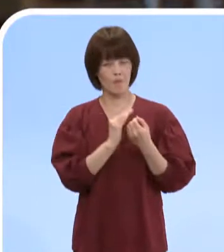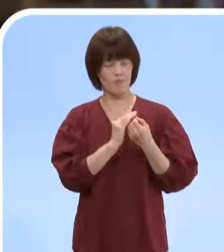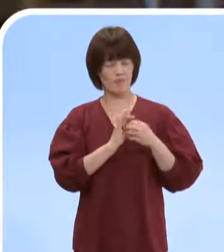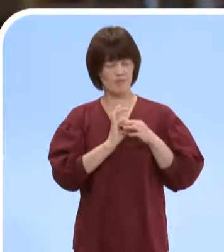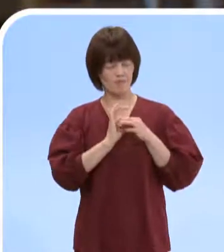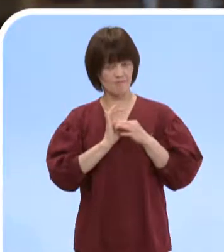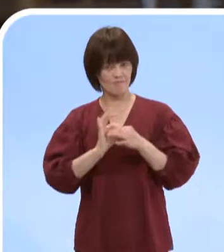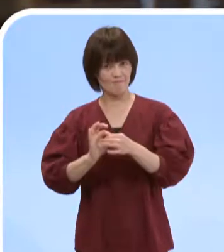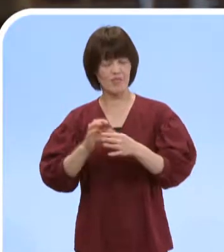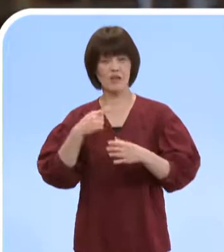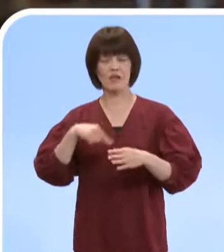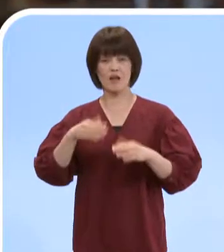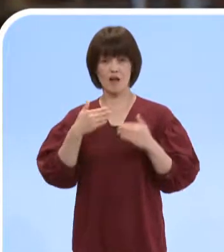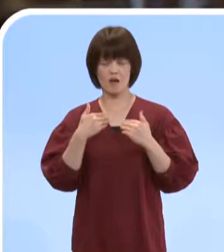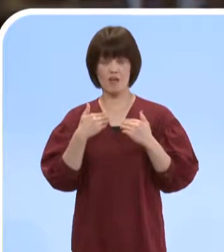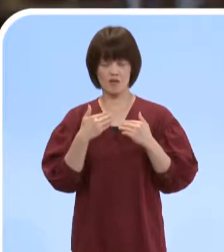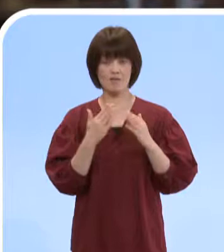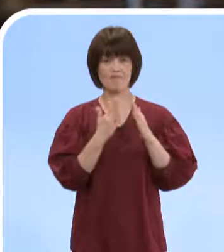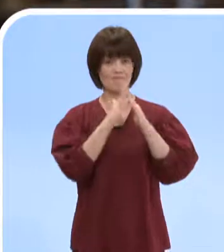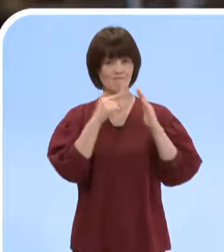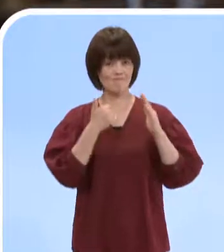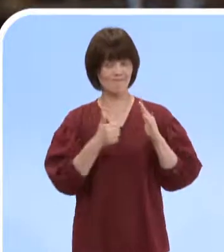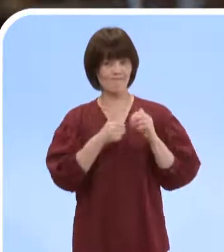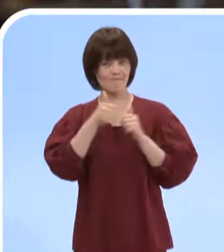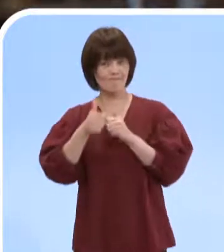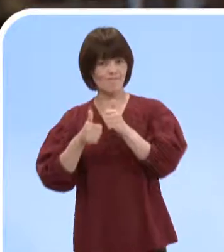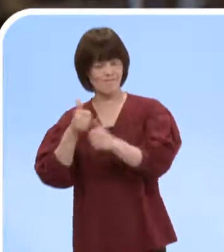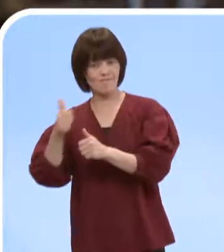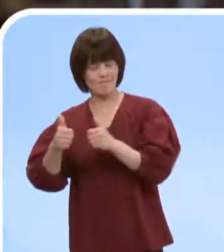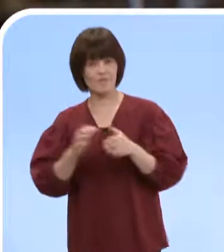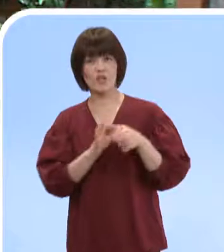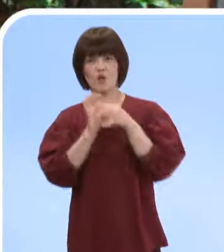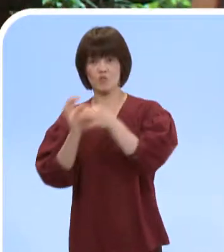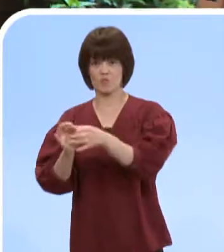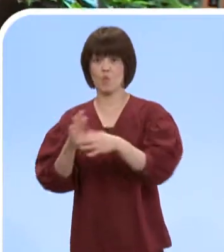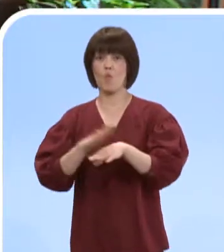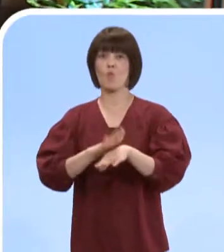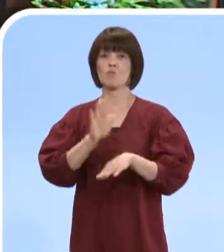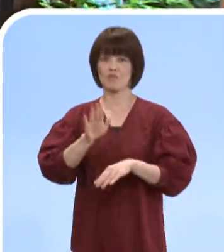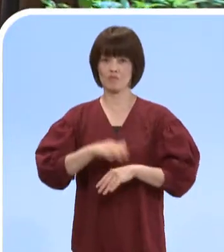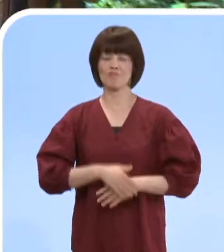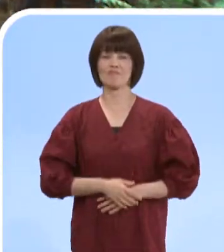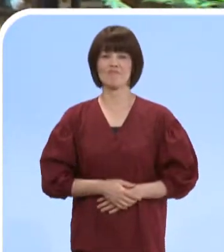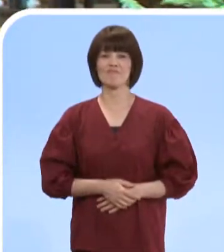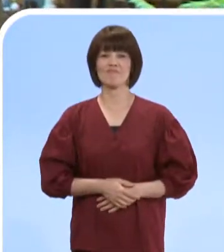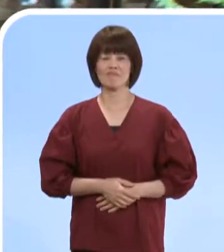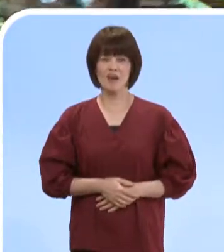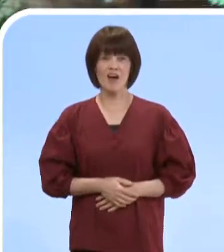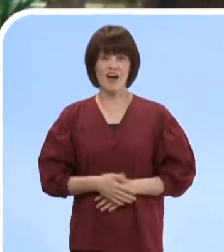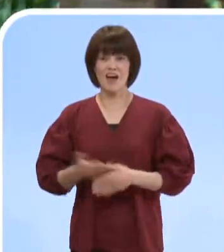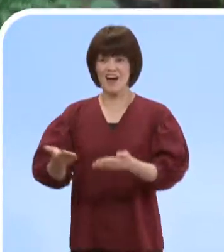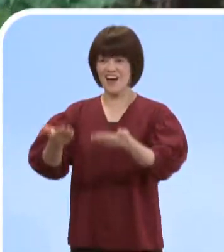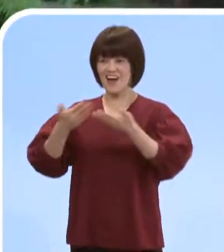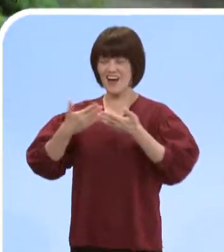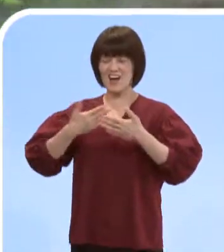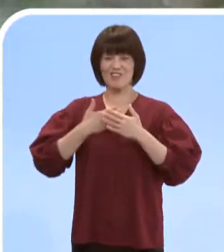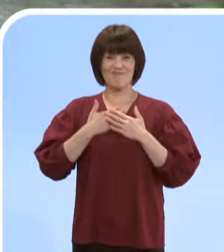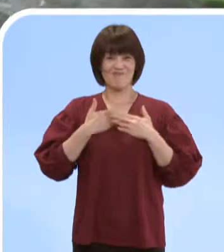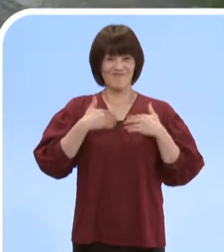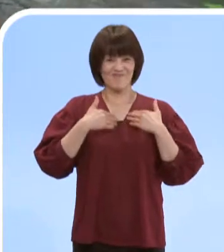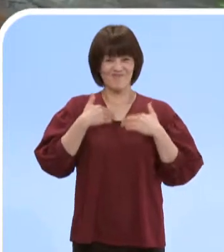その作り方はもう一子相伝というところですね。 わー、来た来た、ワクワクする